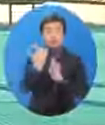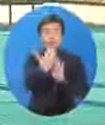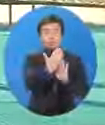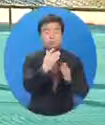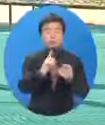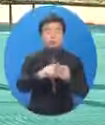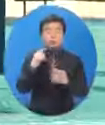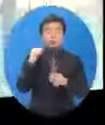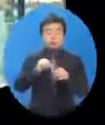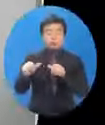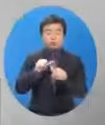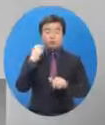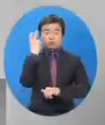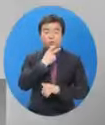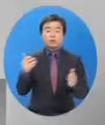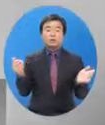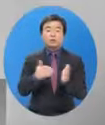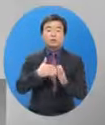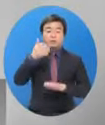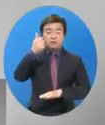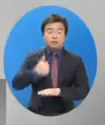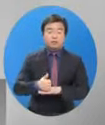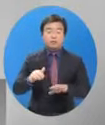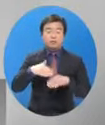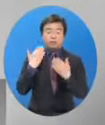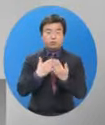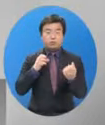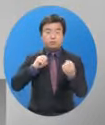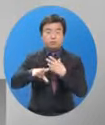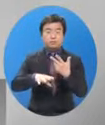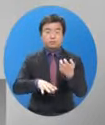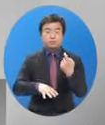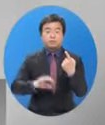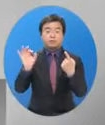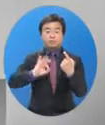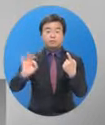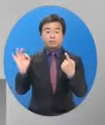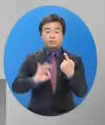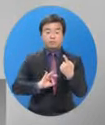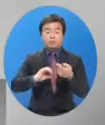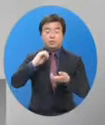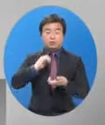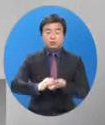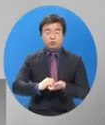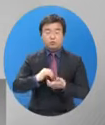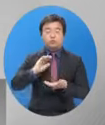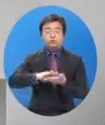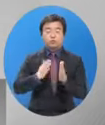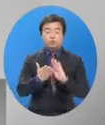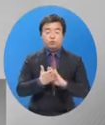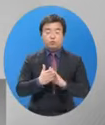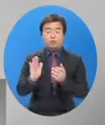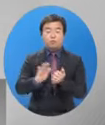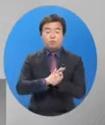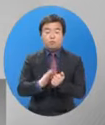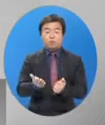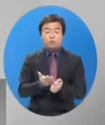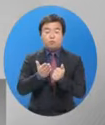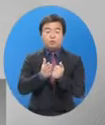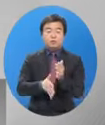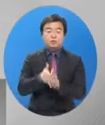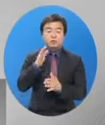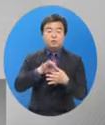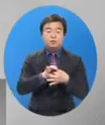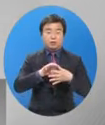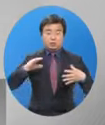조사했습니다. 그 결과 전체의 71%가 정규 유치원이나 보육시설 교육과는 별도로 사교육을